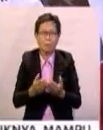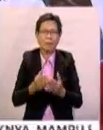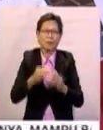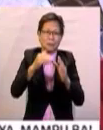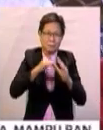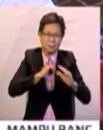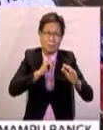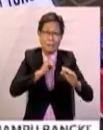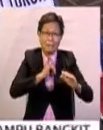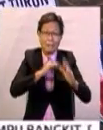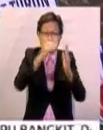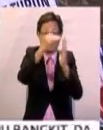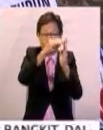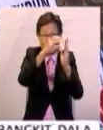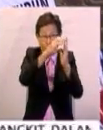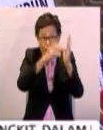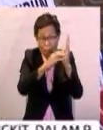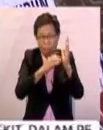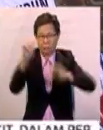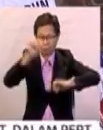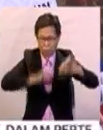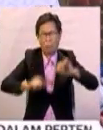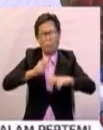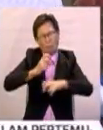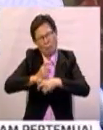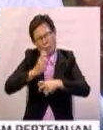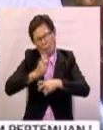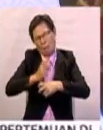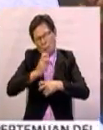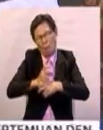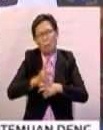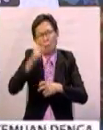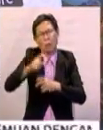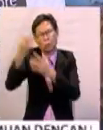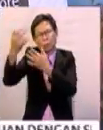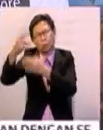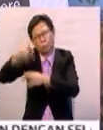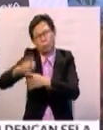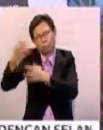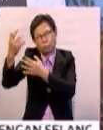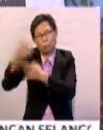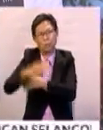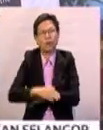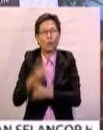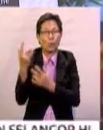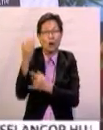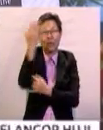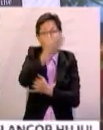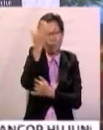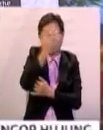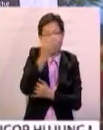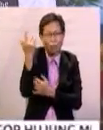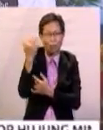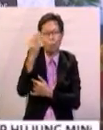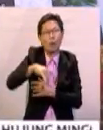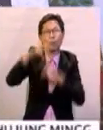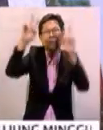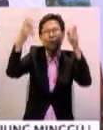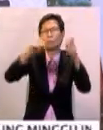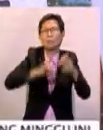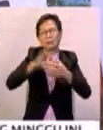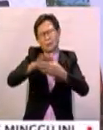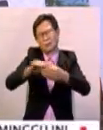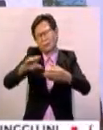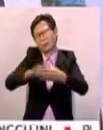lakonkan itu memang agak berat, kena tunggu dan nantikan filem belum ada tajuk. Kalau saya cerita